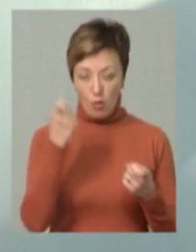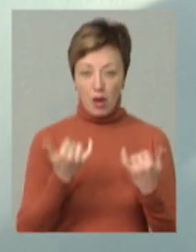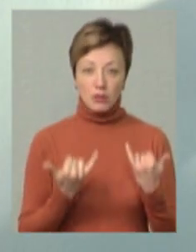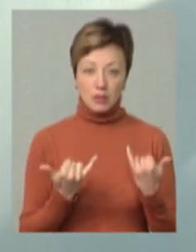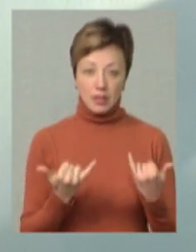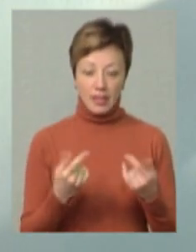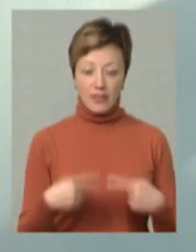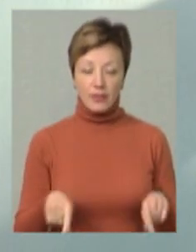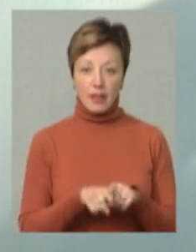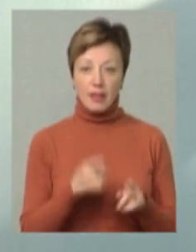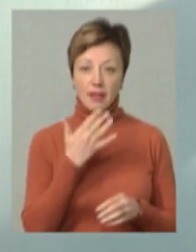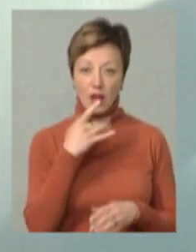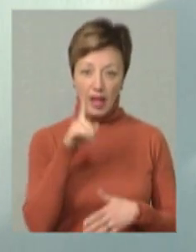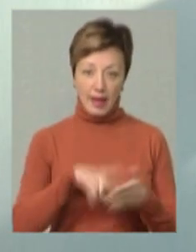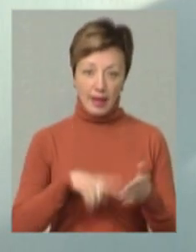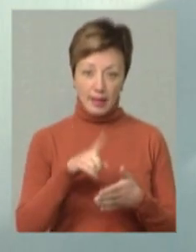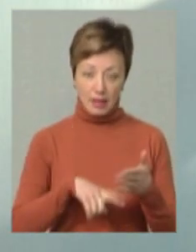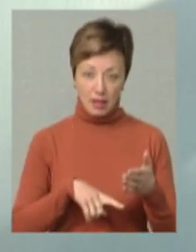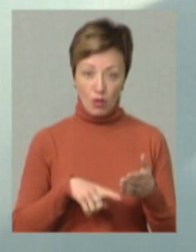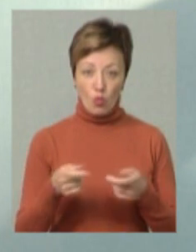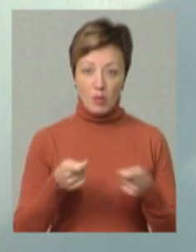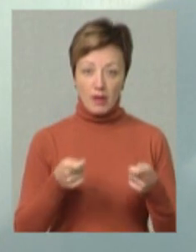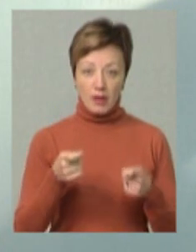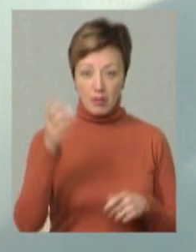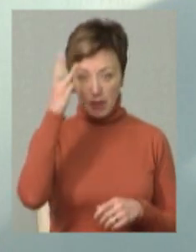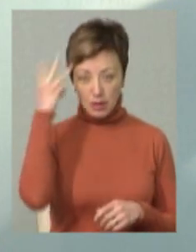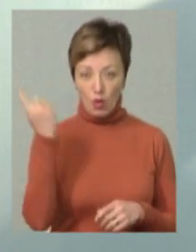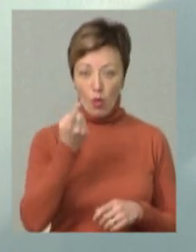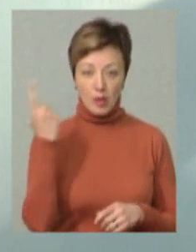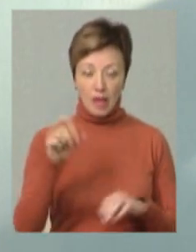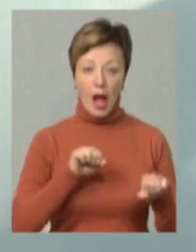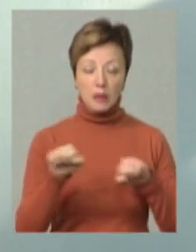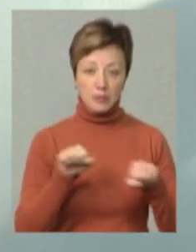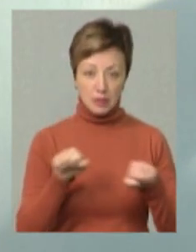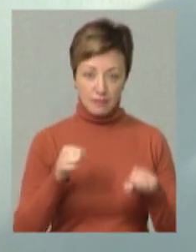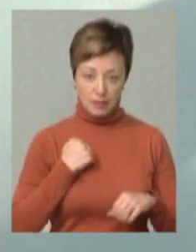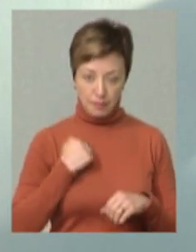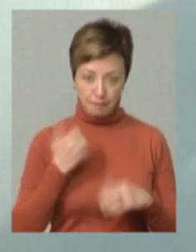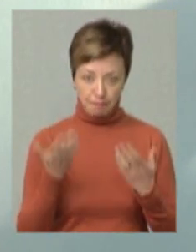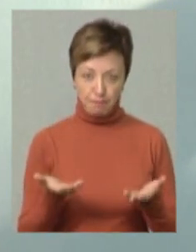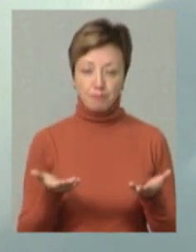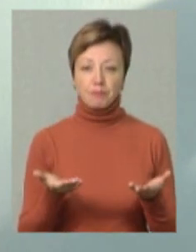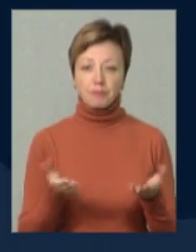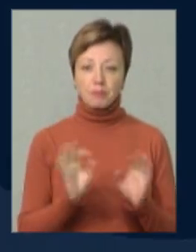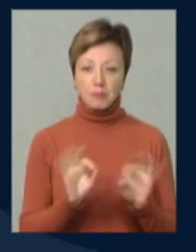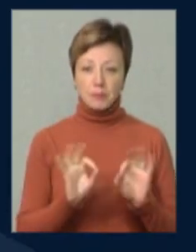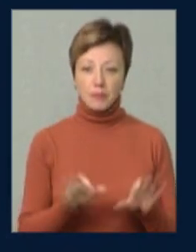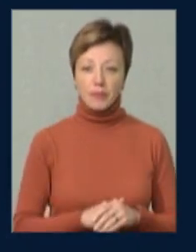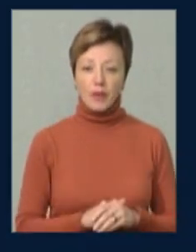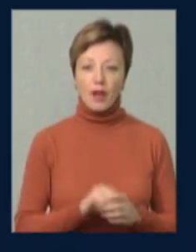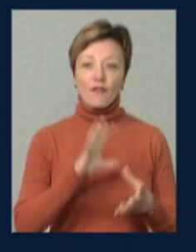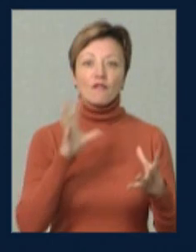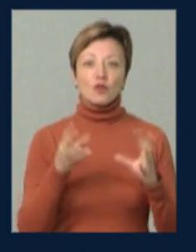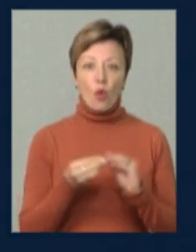сьогодні відділом національностей та релігій управління Хмельницької обласної військової адміністрації. Всього